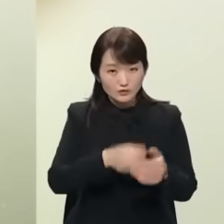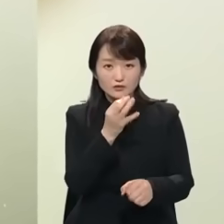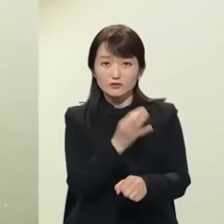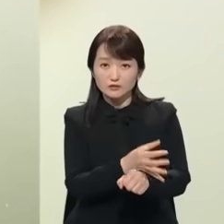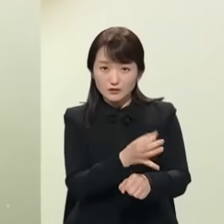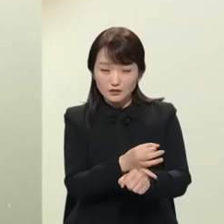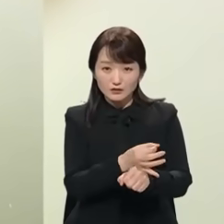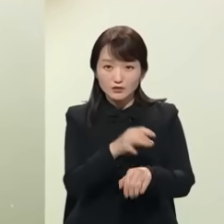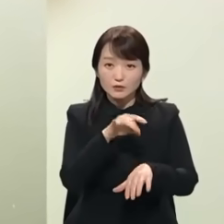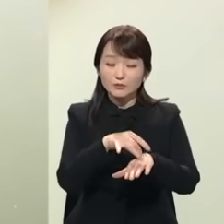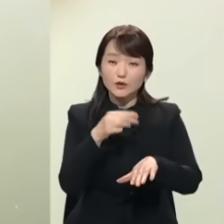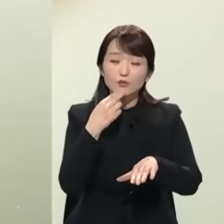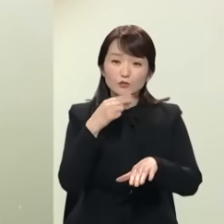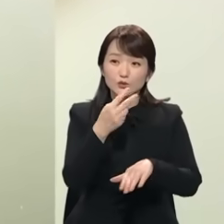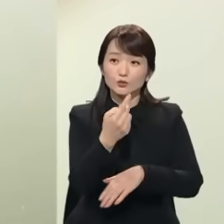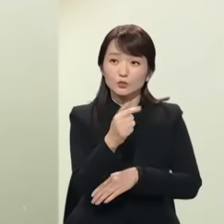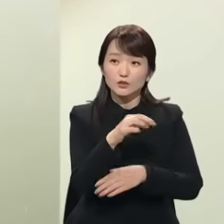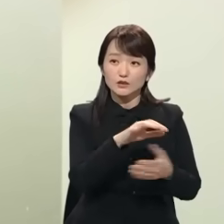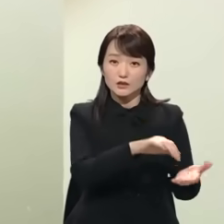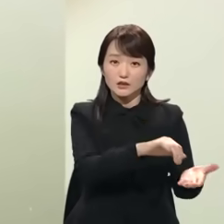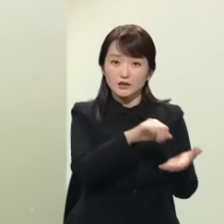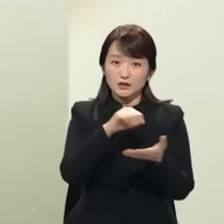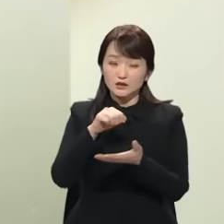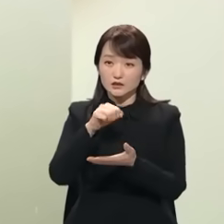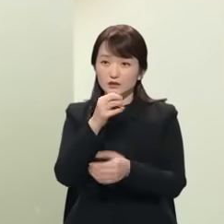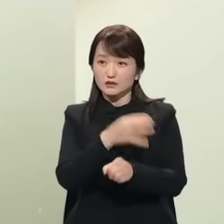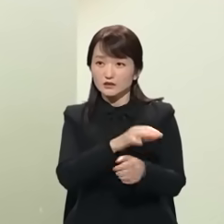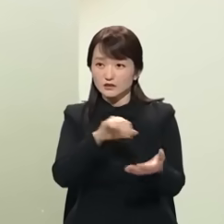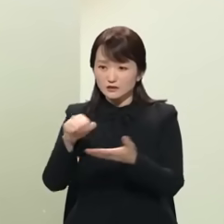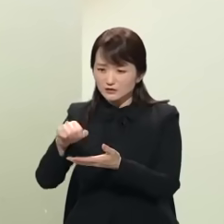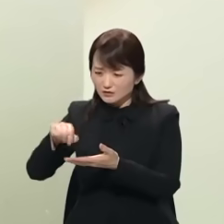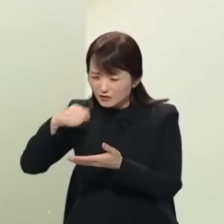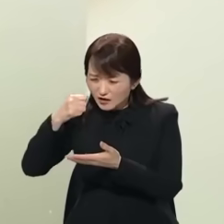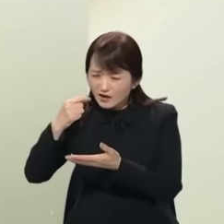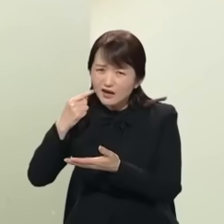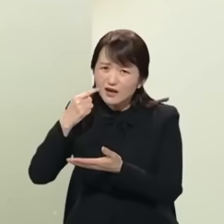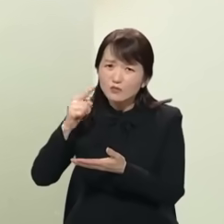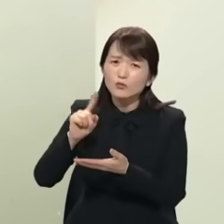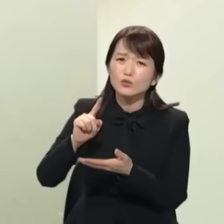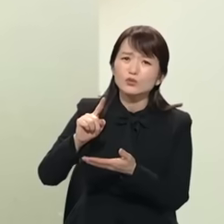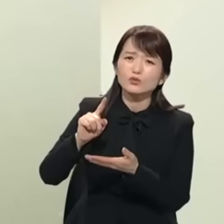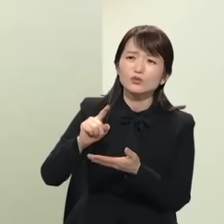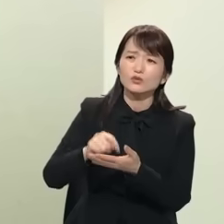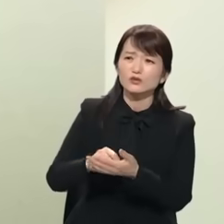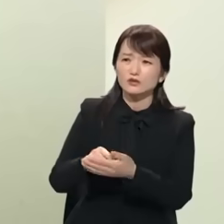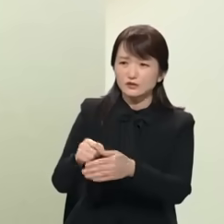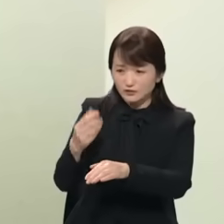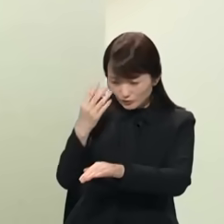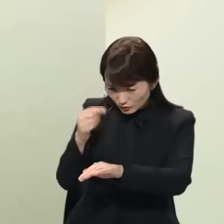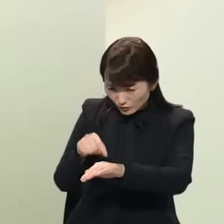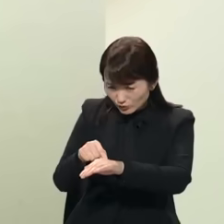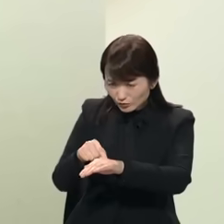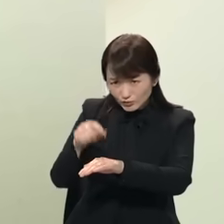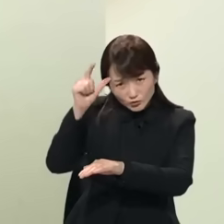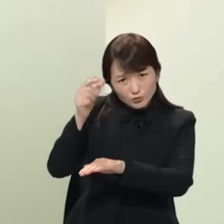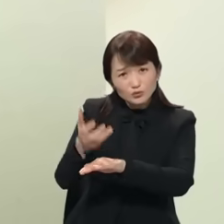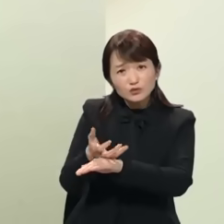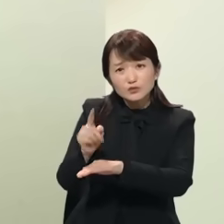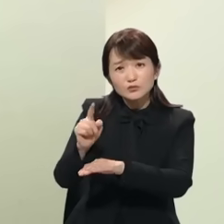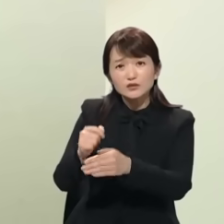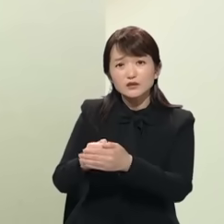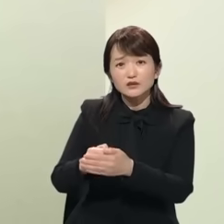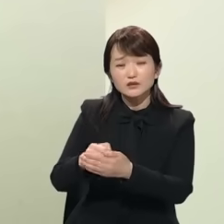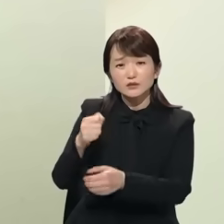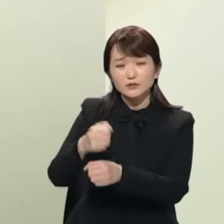시켰어요 항암 중인 엄마 끓여 드렸는데 먹다가 꺄 했어요 이거 뭐죠 저거 소털 이가요 제조사에서 먹어도